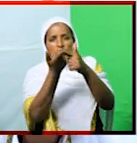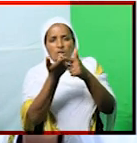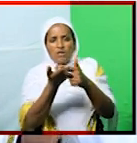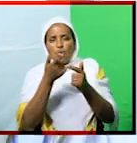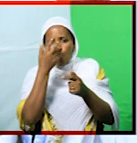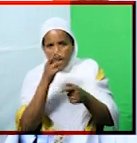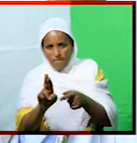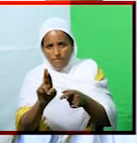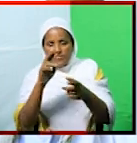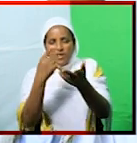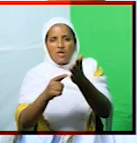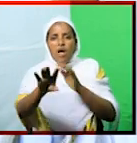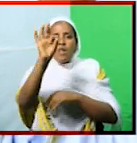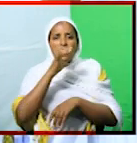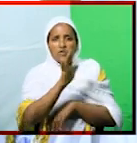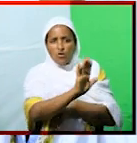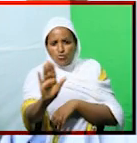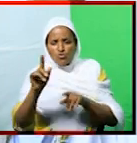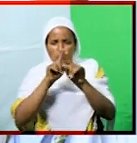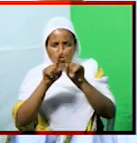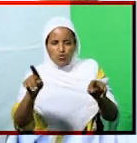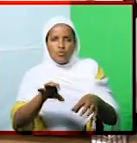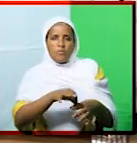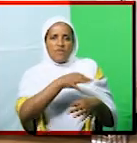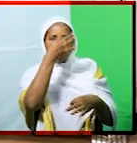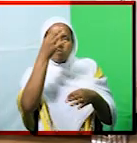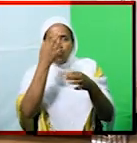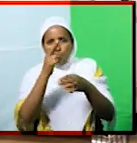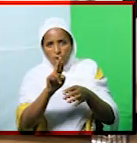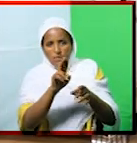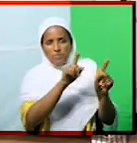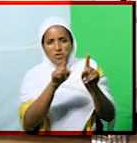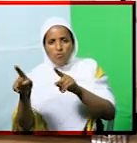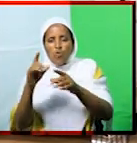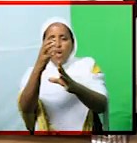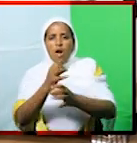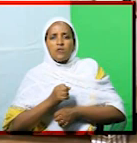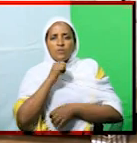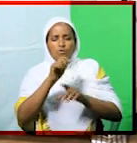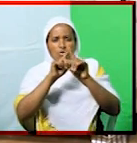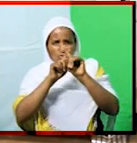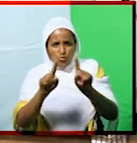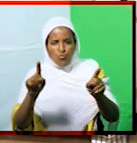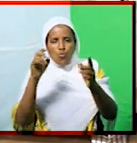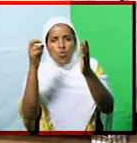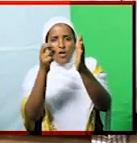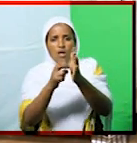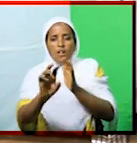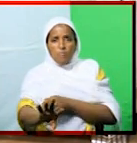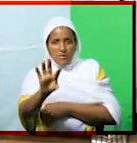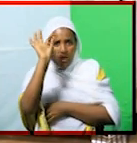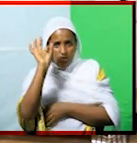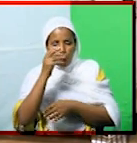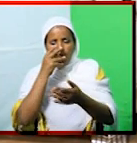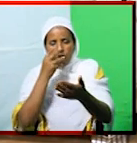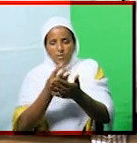ወይም ይላል ያላገኛችሁትን ልዩ መንፈስ ወይም ያልተቀበላችሁትን ልዩ ወንጌል ብታገኙ